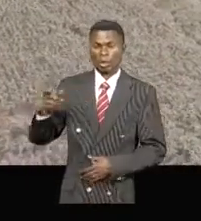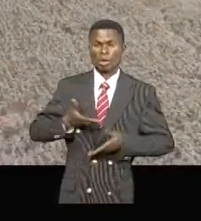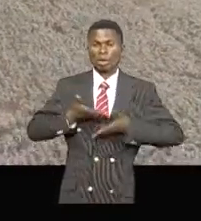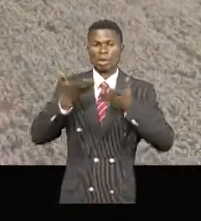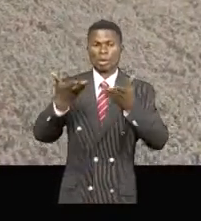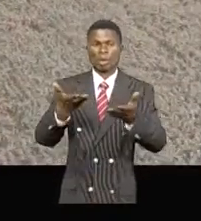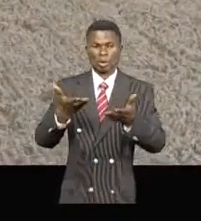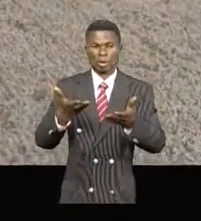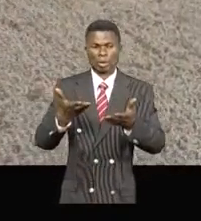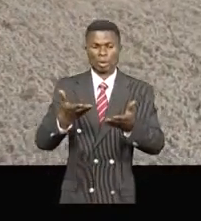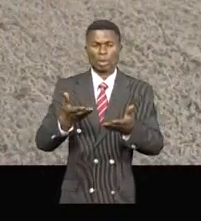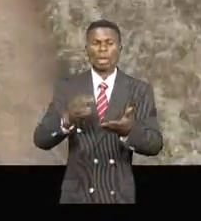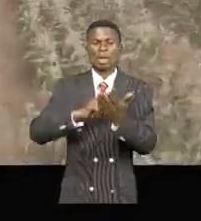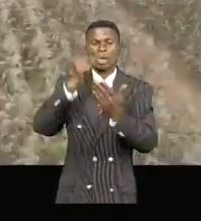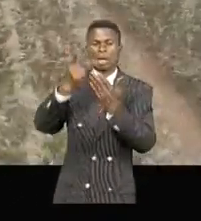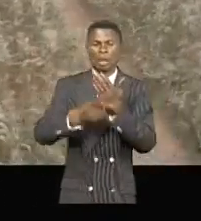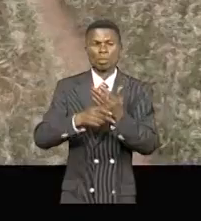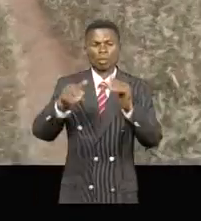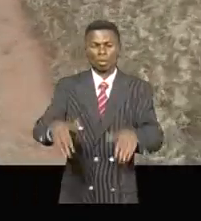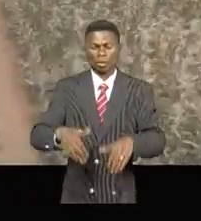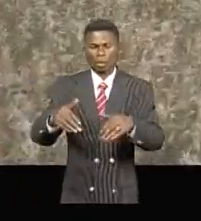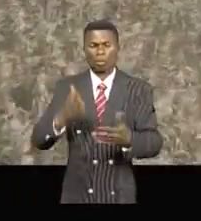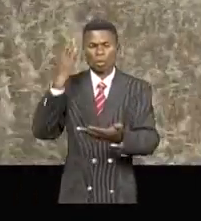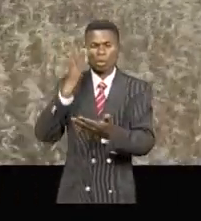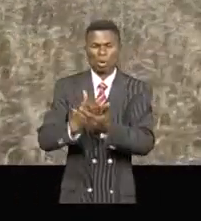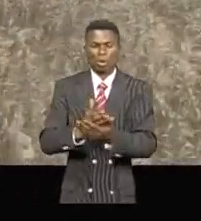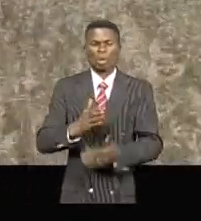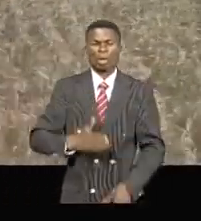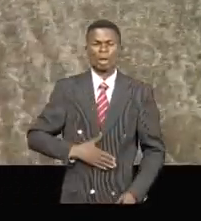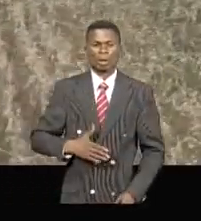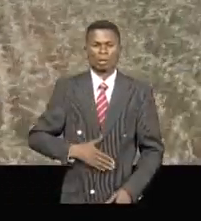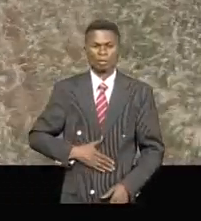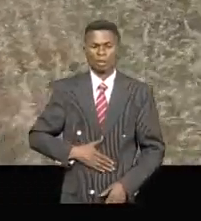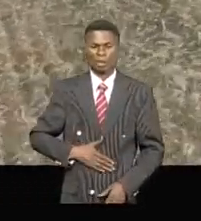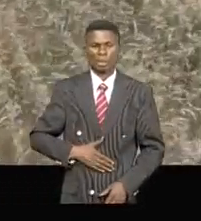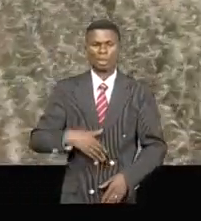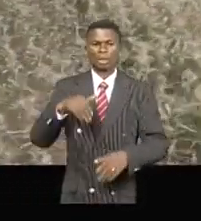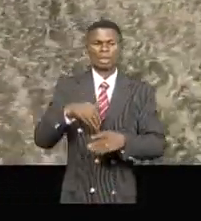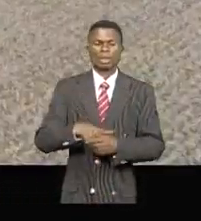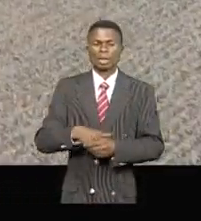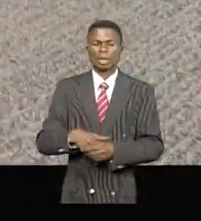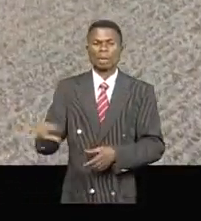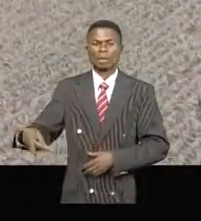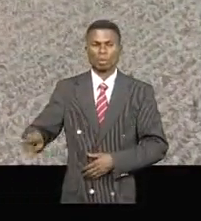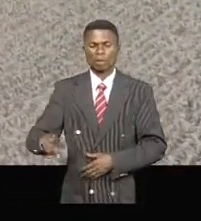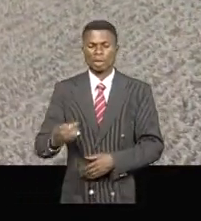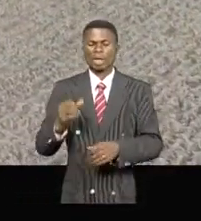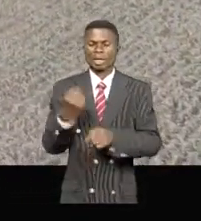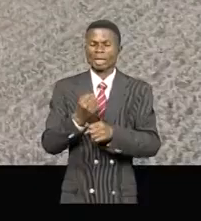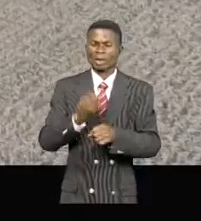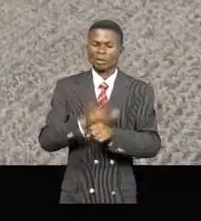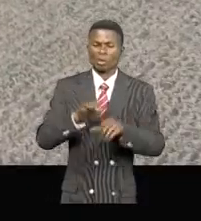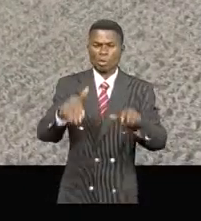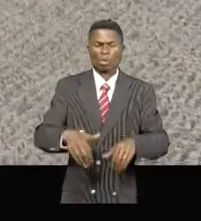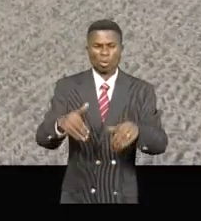un important programme agricole pour combattre l'insuffisance alimentaire en variant la production